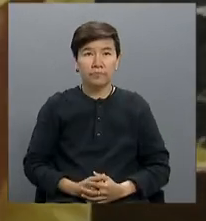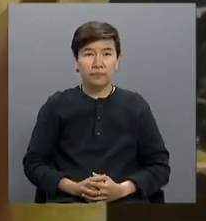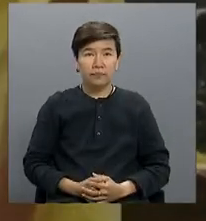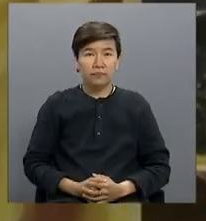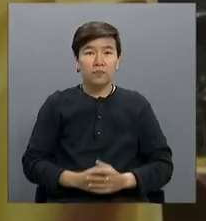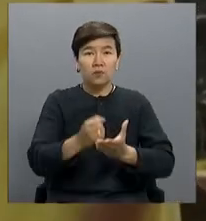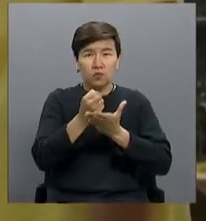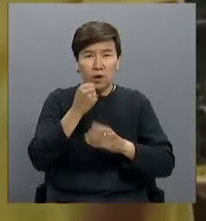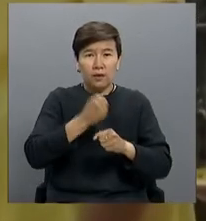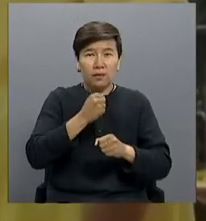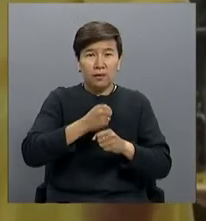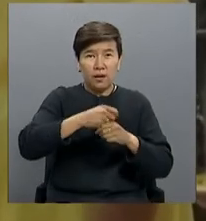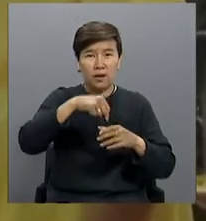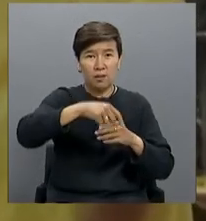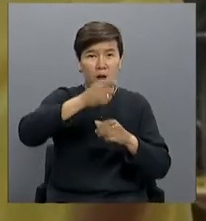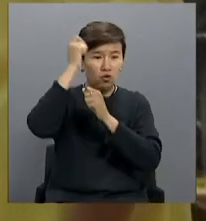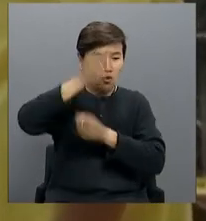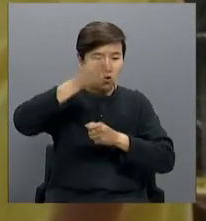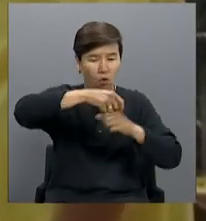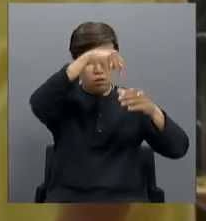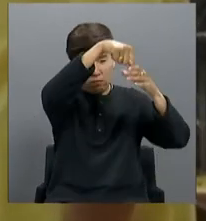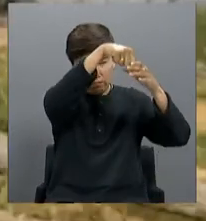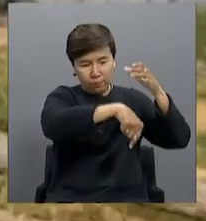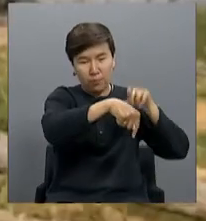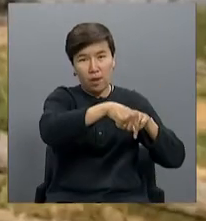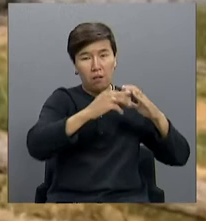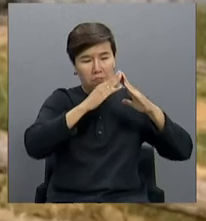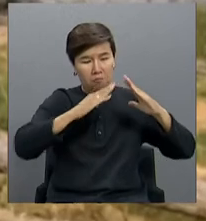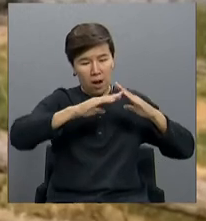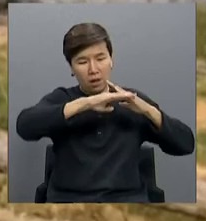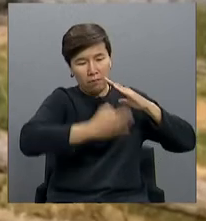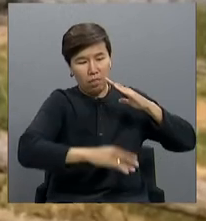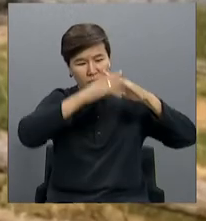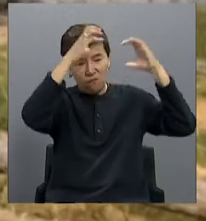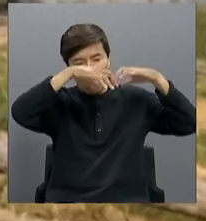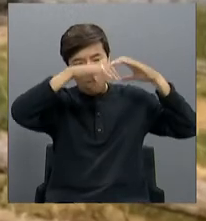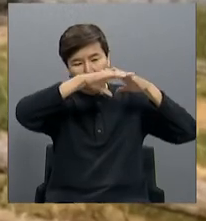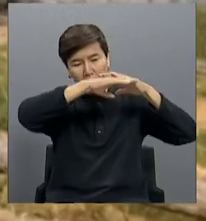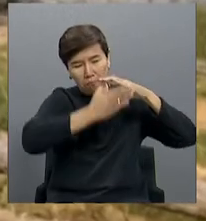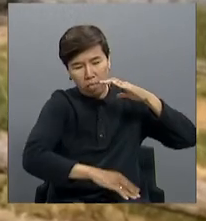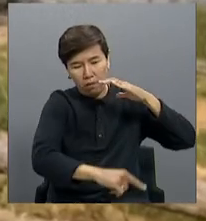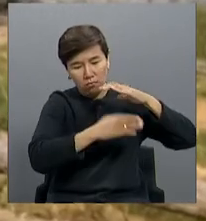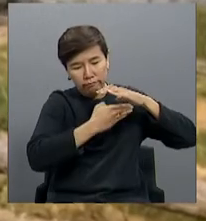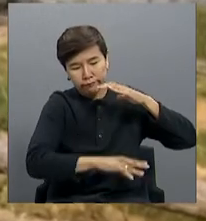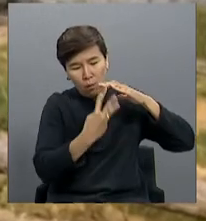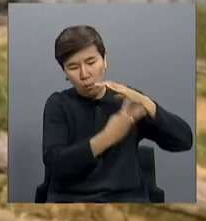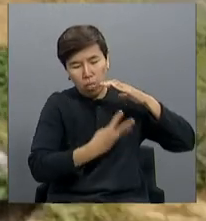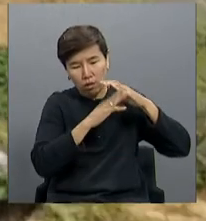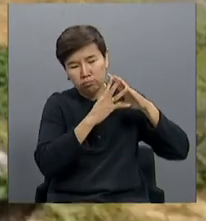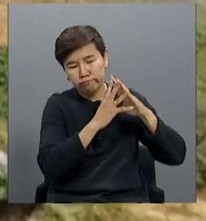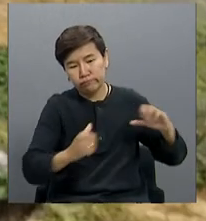ตอกเสาเข็มกับอดินเข้าให้แม่ซะก่อนถ้าไม่งั้นบ้านมันก็สิพังถ้าเกิดฝนใหญ่มานี่มันจะไม่เหลือเลยมันจะพังลง